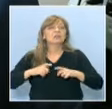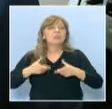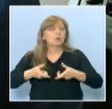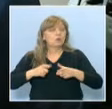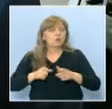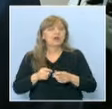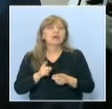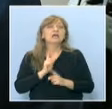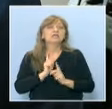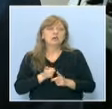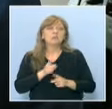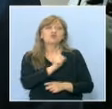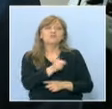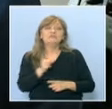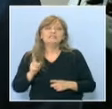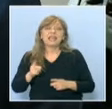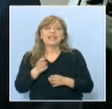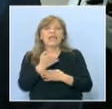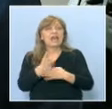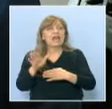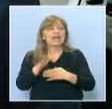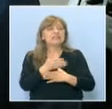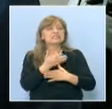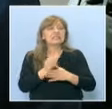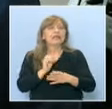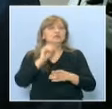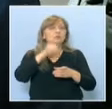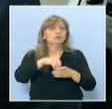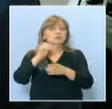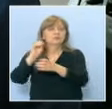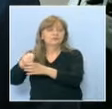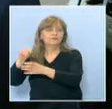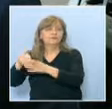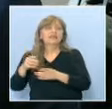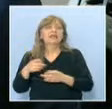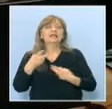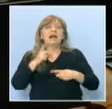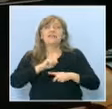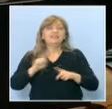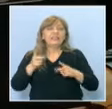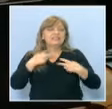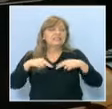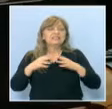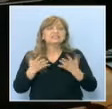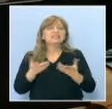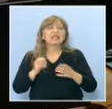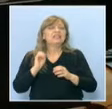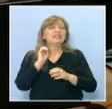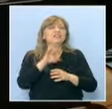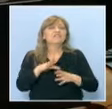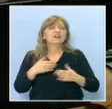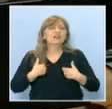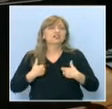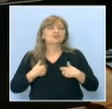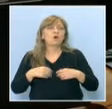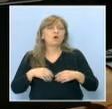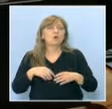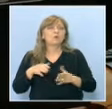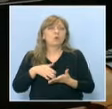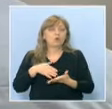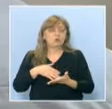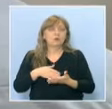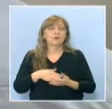да изхвърля своите отпадъци и не да обикаля, за да търси къде е по-празно, за да изхвърли боклука си. Проектът се разработва с помощта на ментори